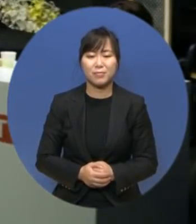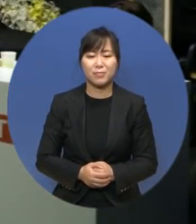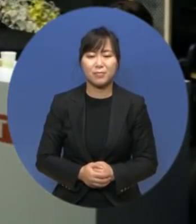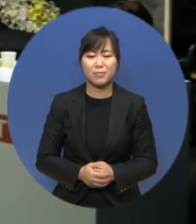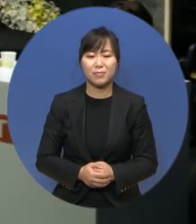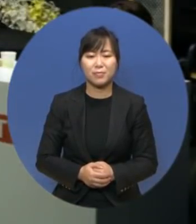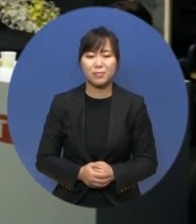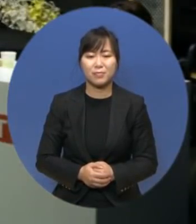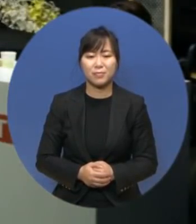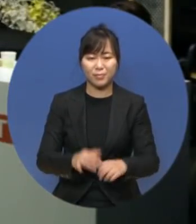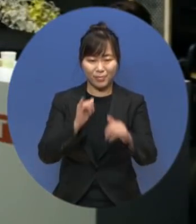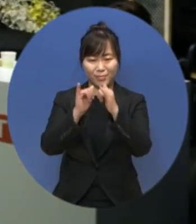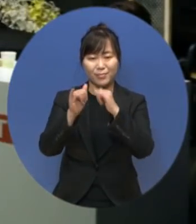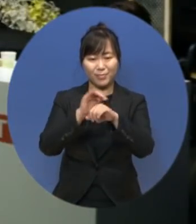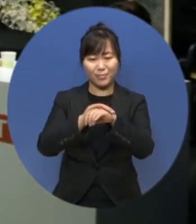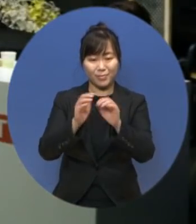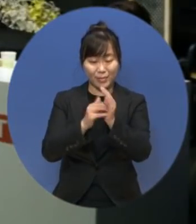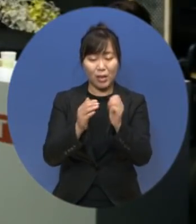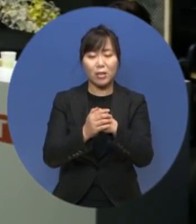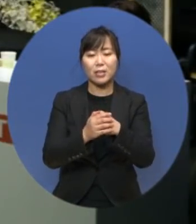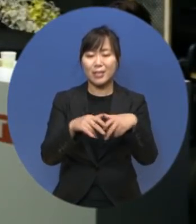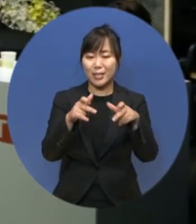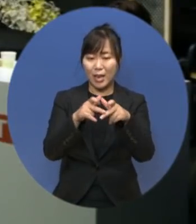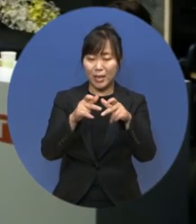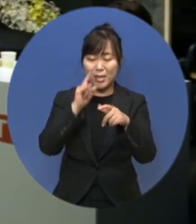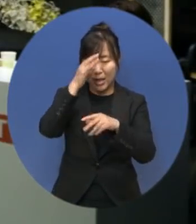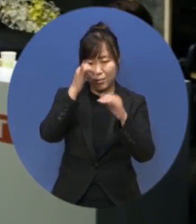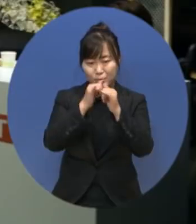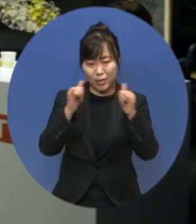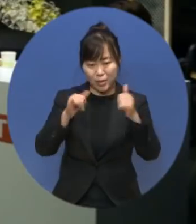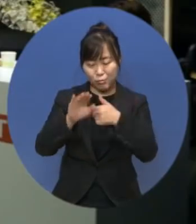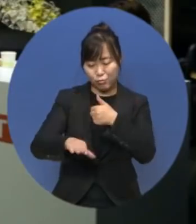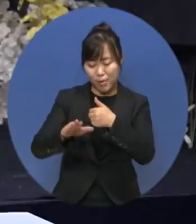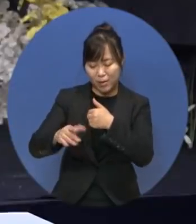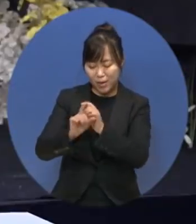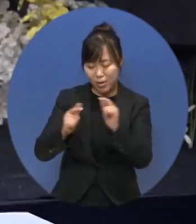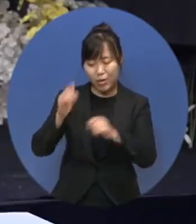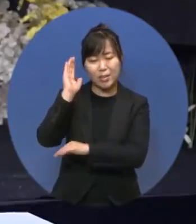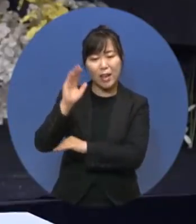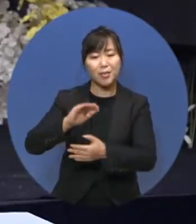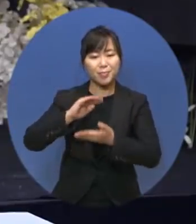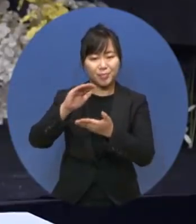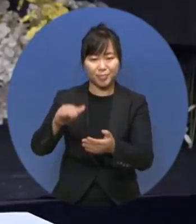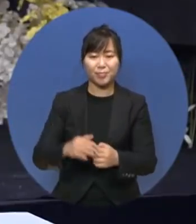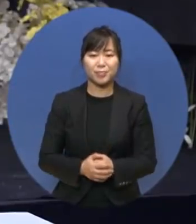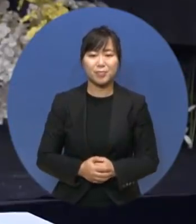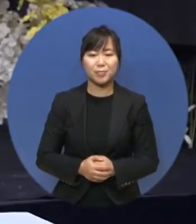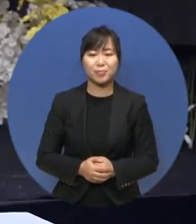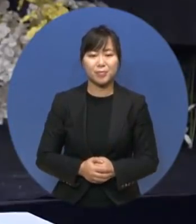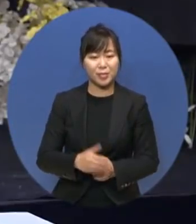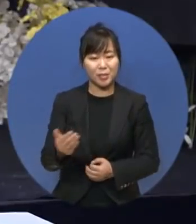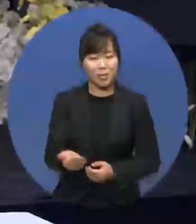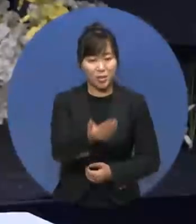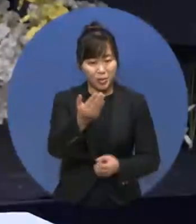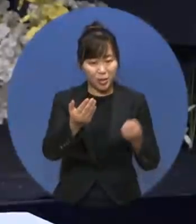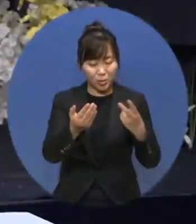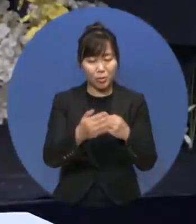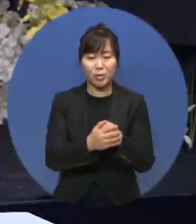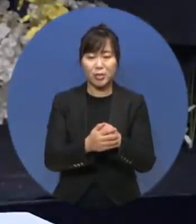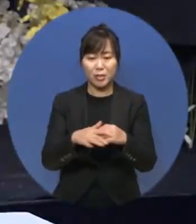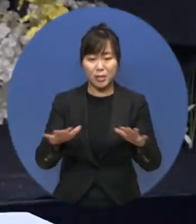네, 인터뷰에서 장애 예술가 분들이 후배들에게 여러 이야기를 들려주셨습니다. 시청자분들이나 또